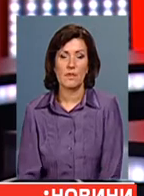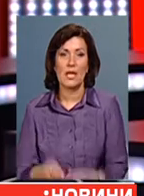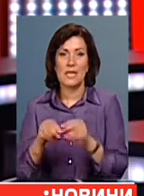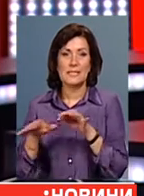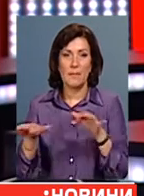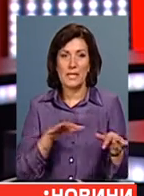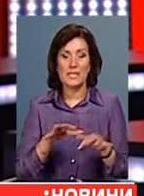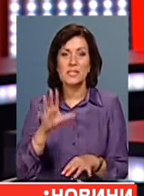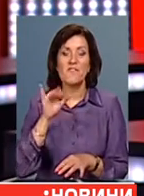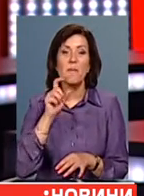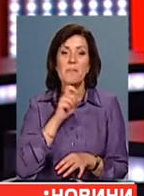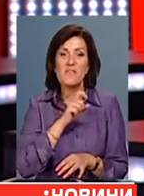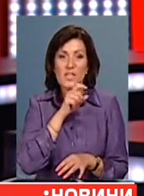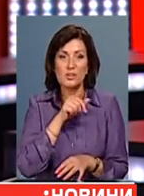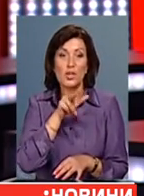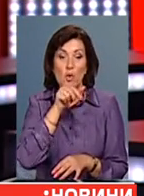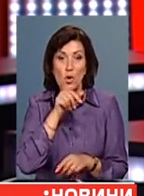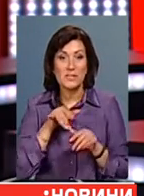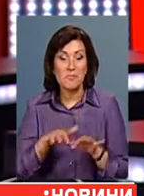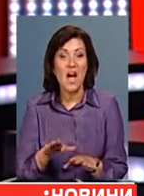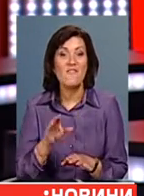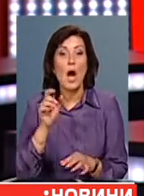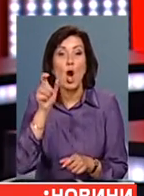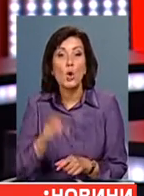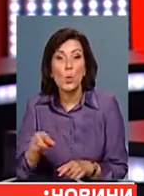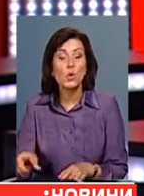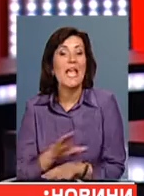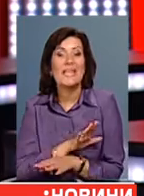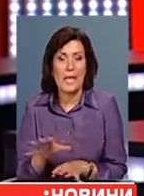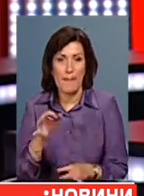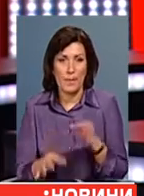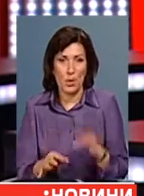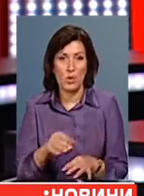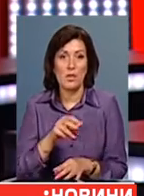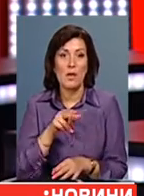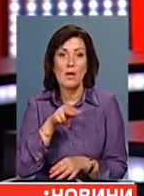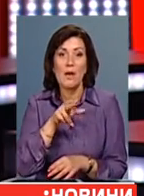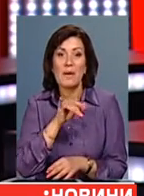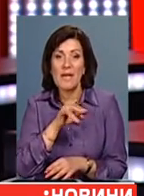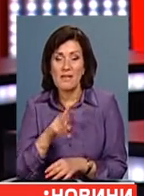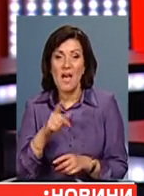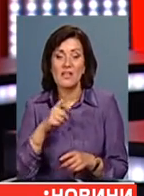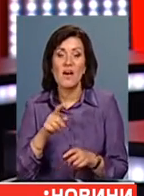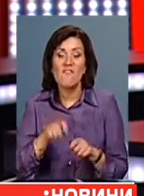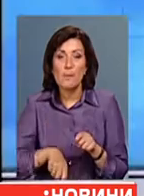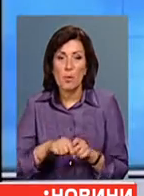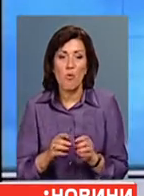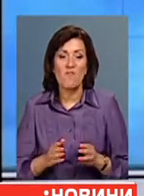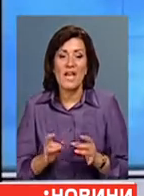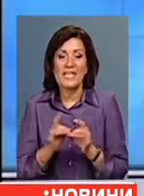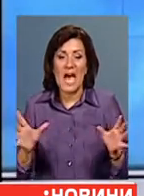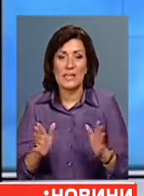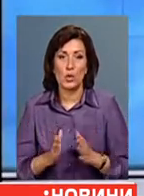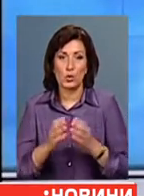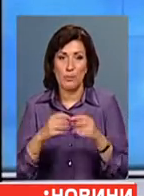Землетрус у Північній Кореї – справа рук людей, а не природи. Пхеньян випробував ядерну зброю. Відео запуску ракети показали в ефірі державного